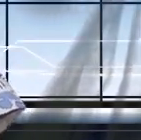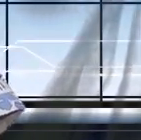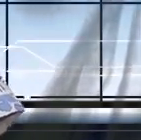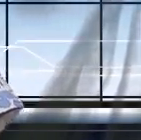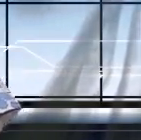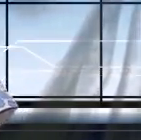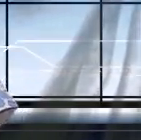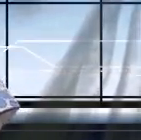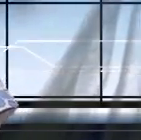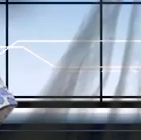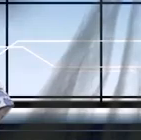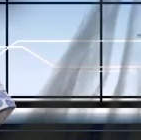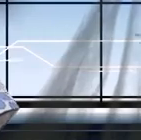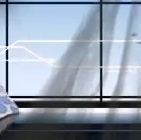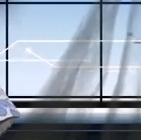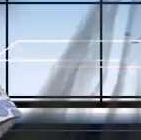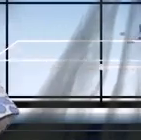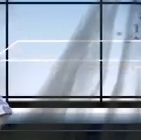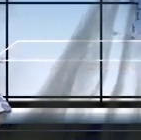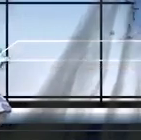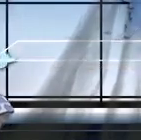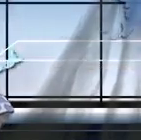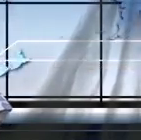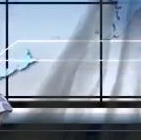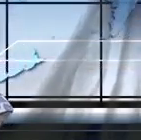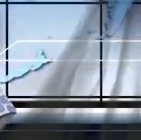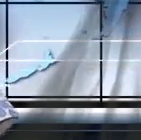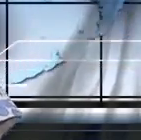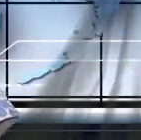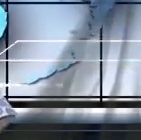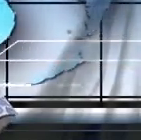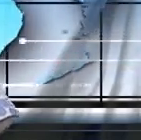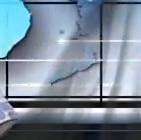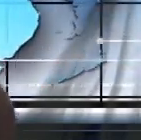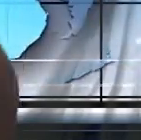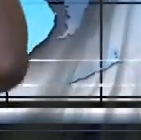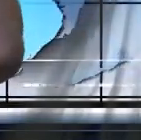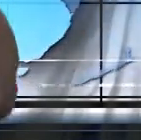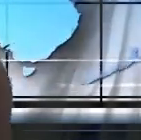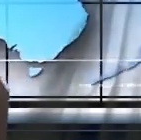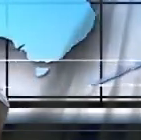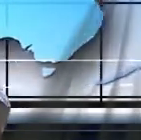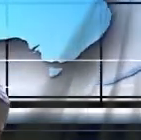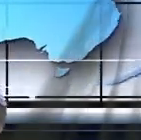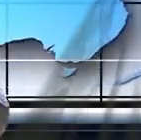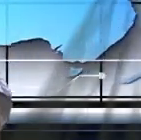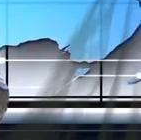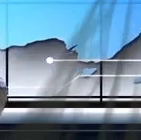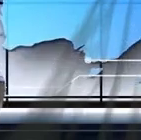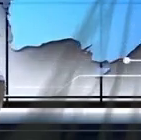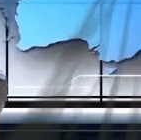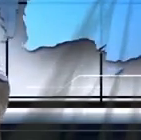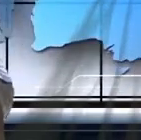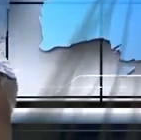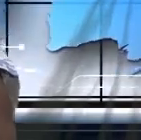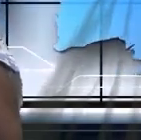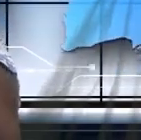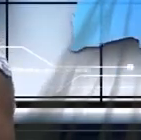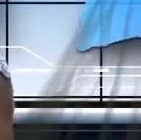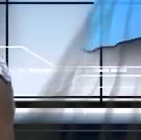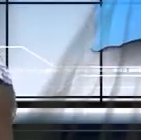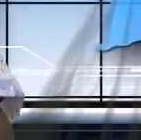si dịrị gị, e nwere ogbugbo, e nwere ebumnobi. Mọkwanụ dịka na elele